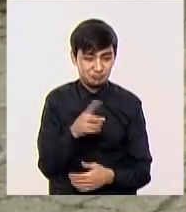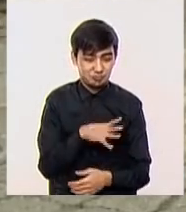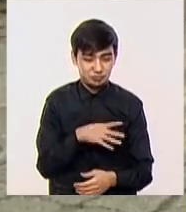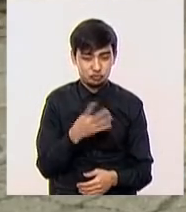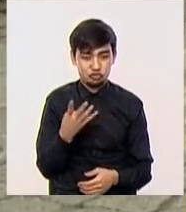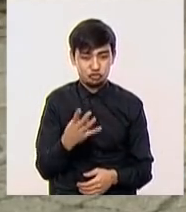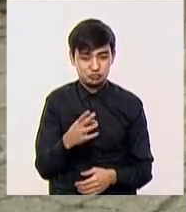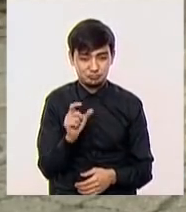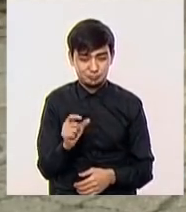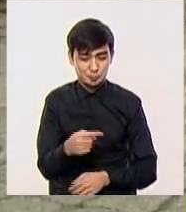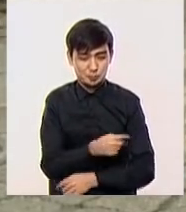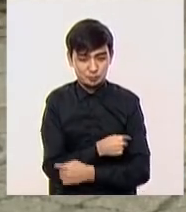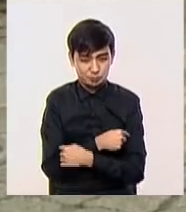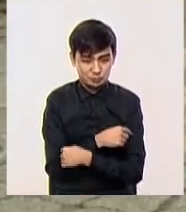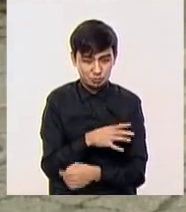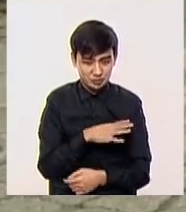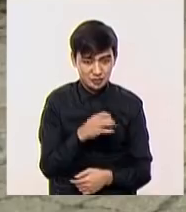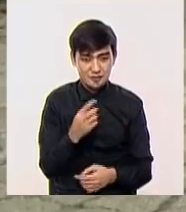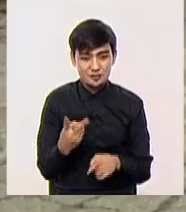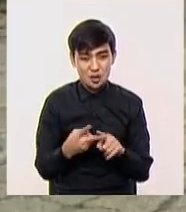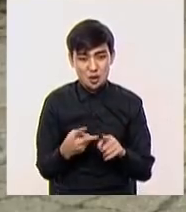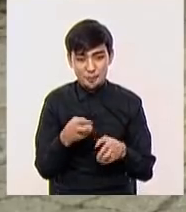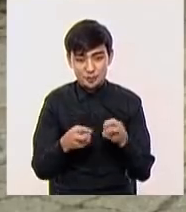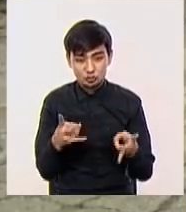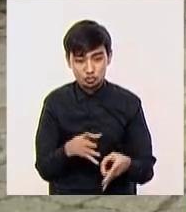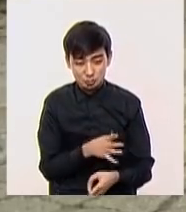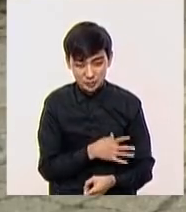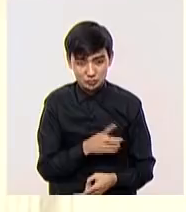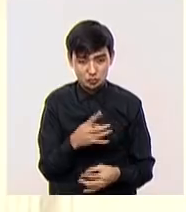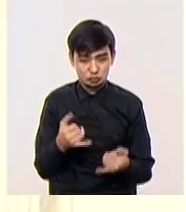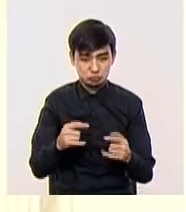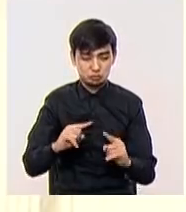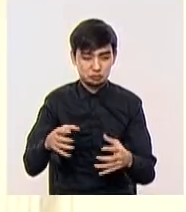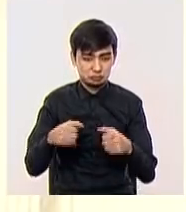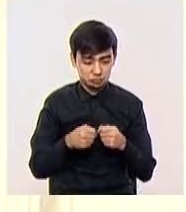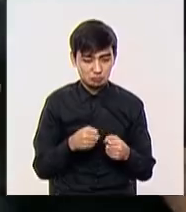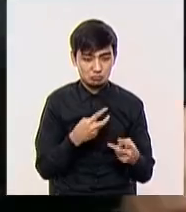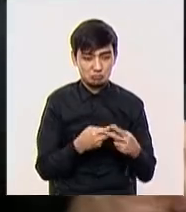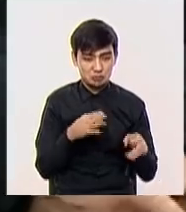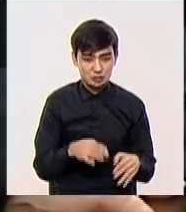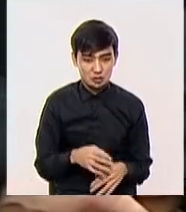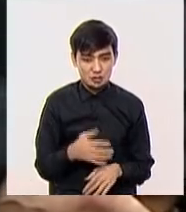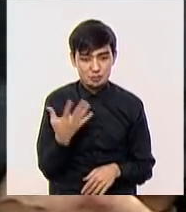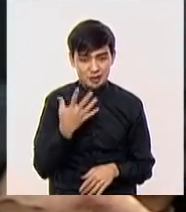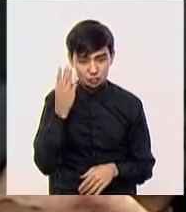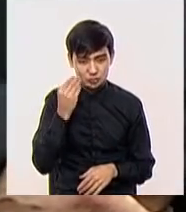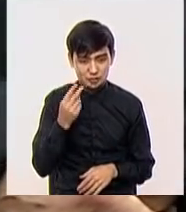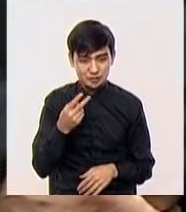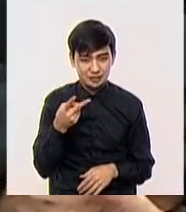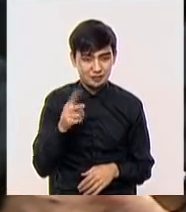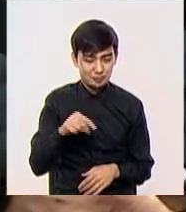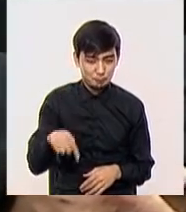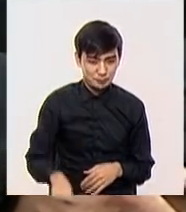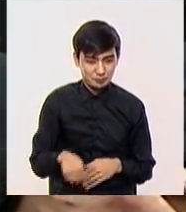жарылып, ұстаттықтар қалып тұр. Екінші операция болу керек. Енді қазір жатыр. Бесі күні аяғына екі оқ тиіп,